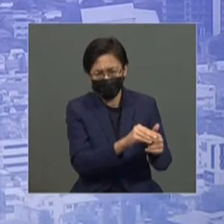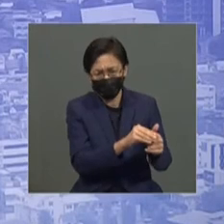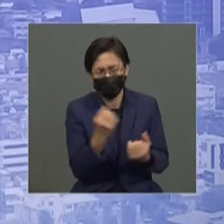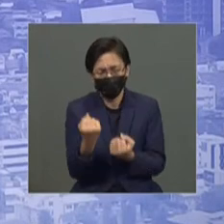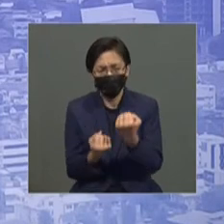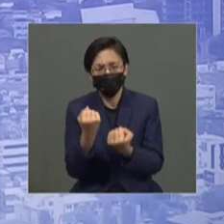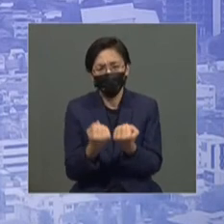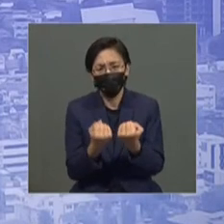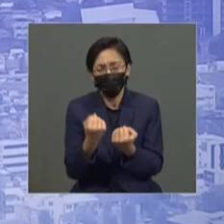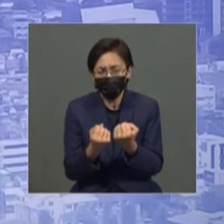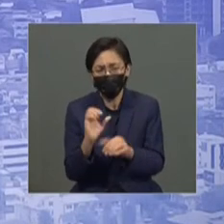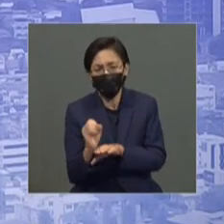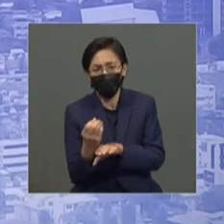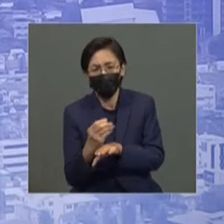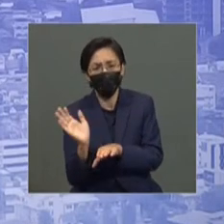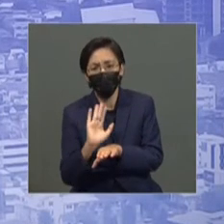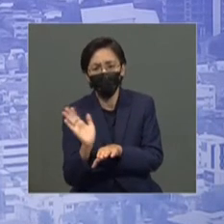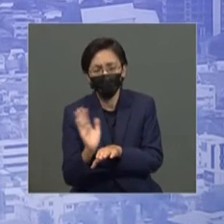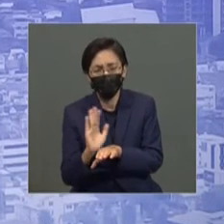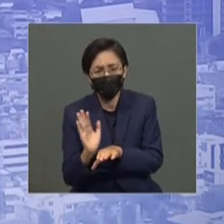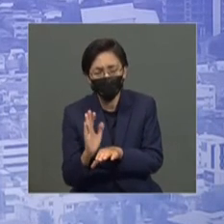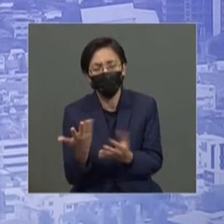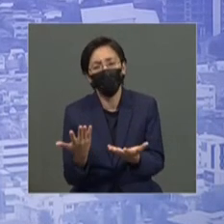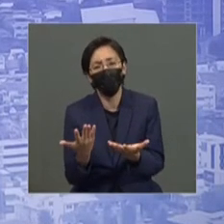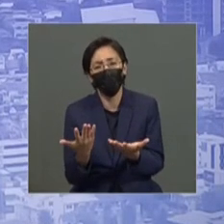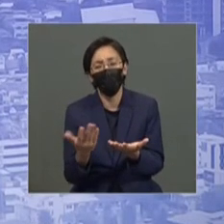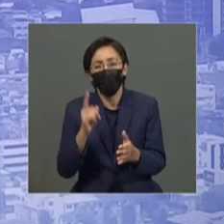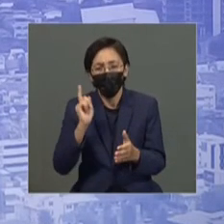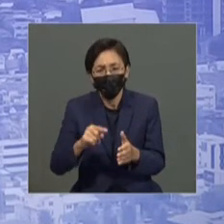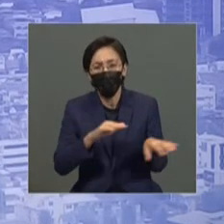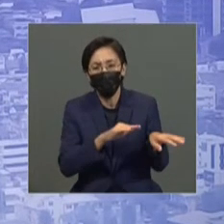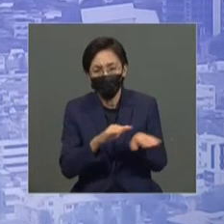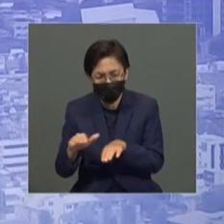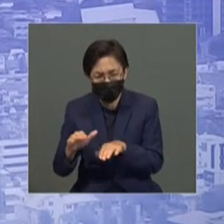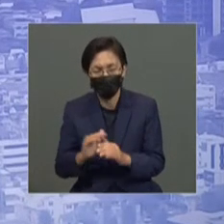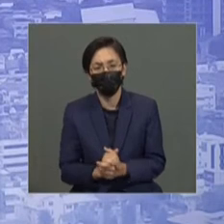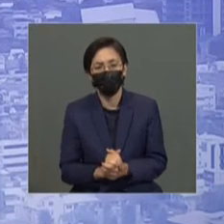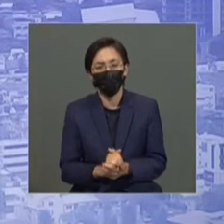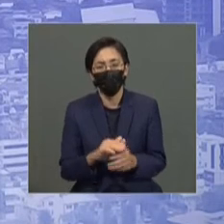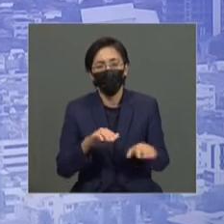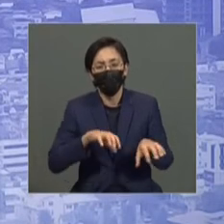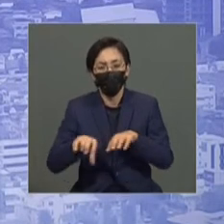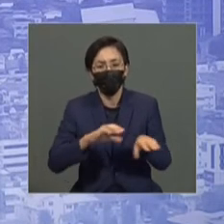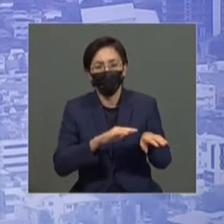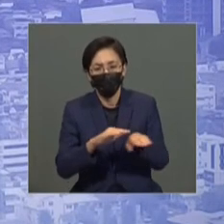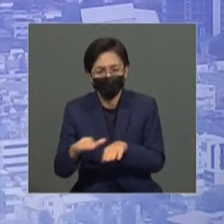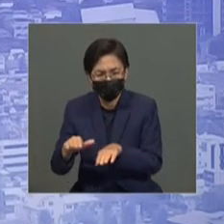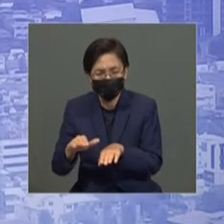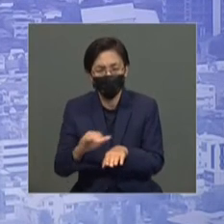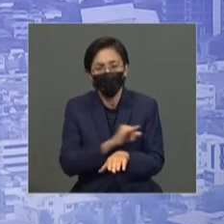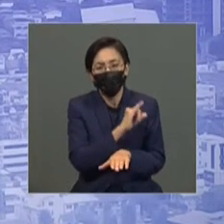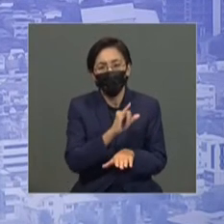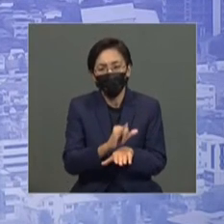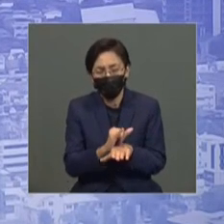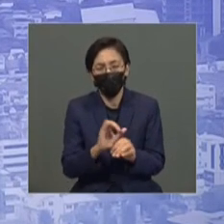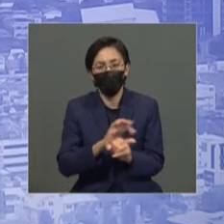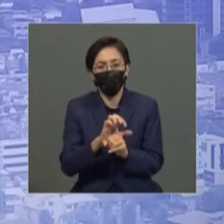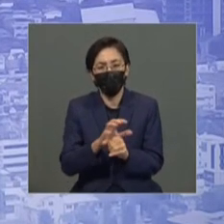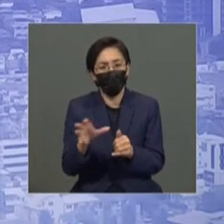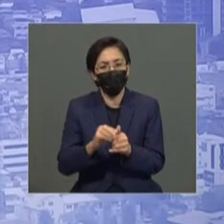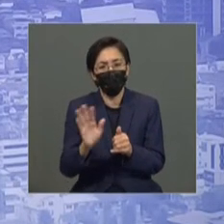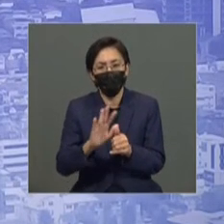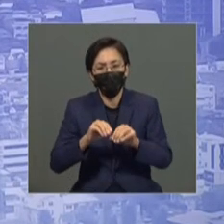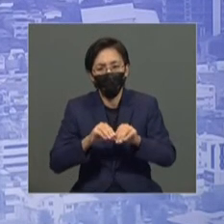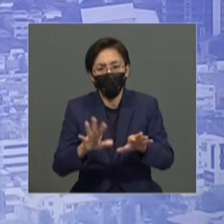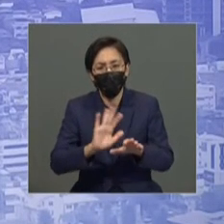รถที่ไม่ใช่รถพยาบาลธรรมดานะคะต้องมีความพร้อมในเรื่องของการจัดการป้องกันการแพร่โควิดด้วย